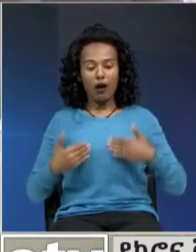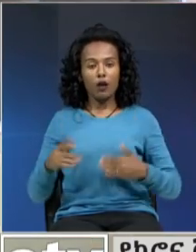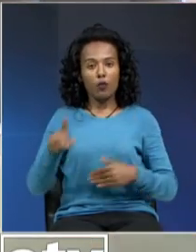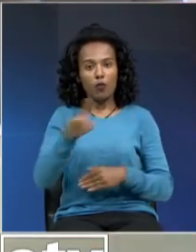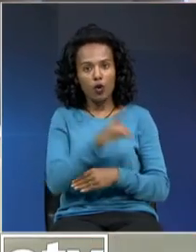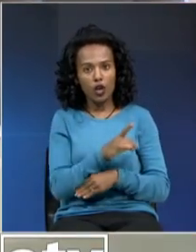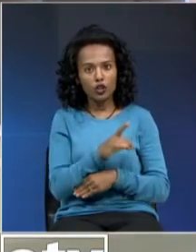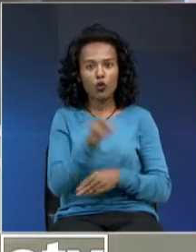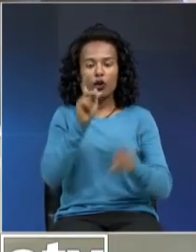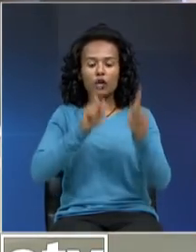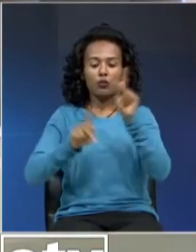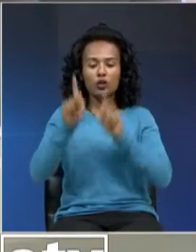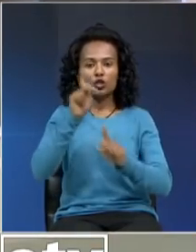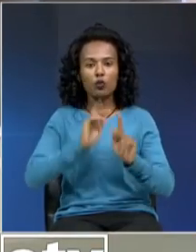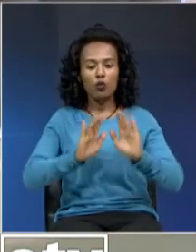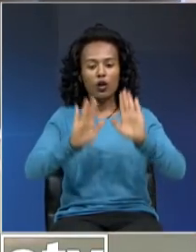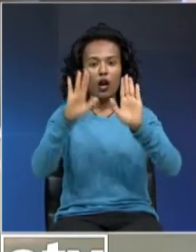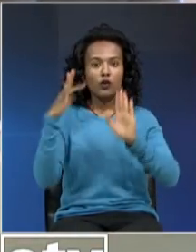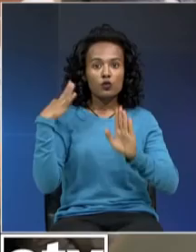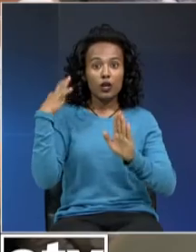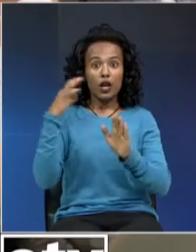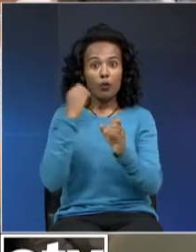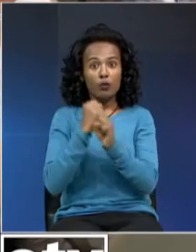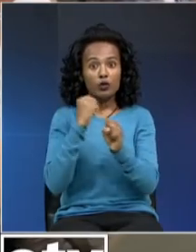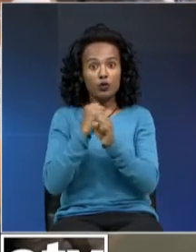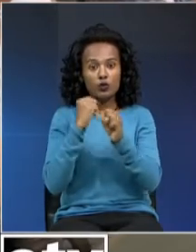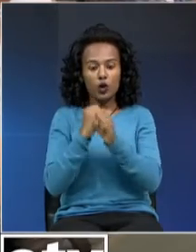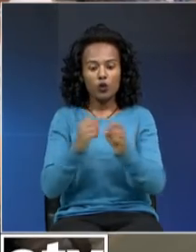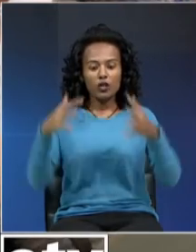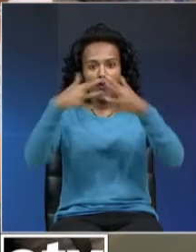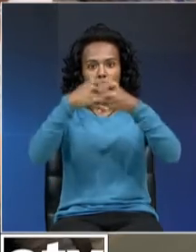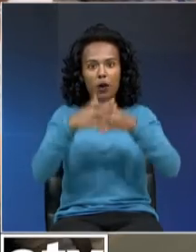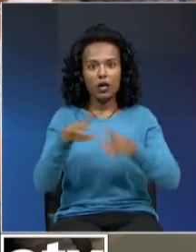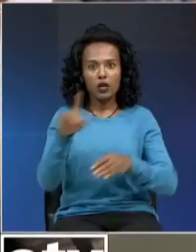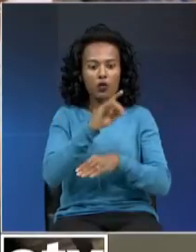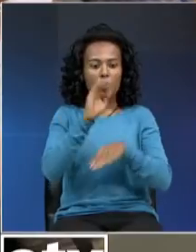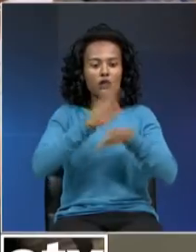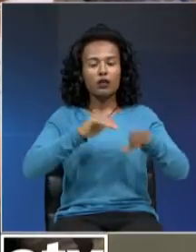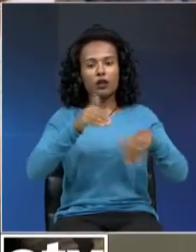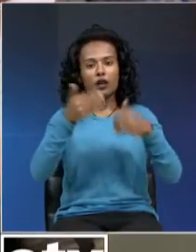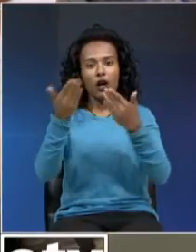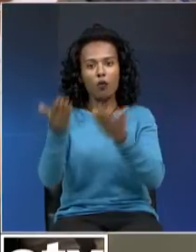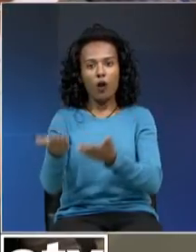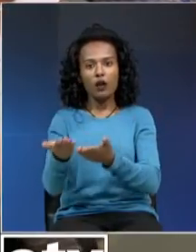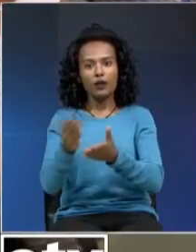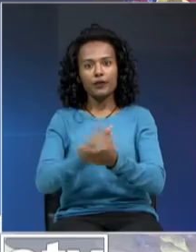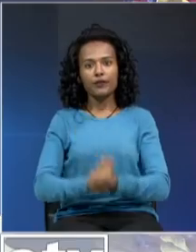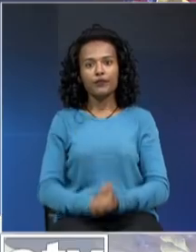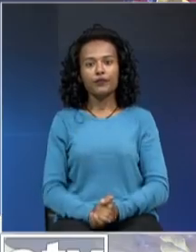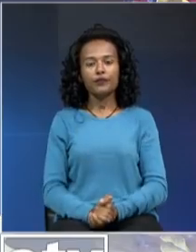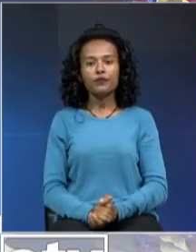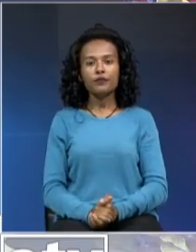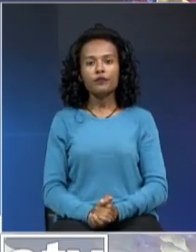በመሆናቸው ህብረተሰቡ ለራሱ ጤና በሚሰሩ ስራዎች ተባባሪ እንዲሆንም ጥሪ ቀርቧል